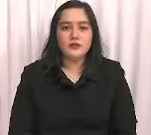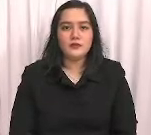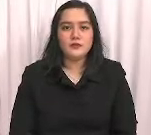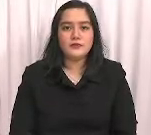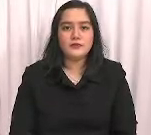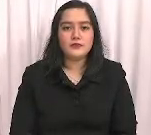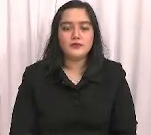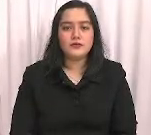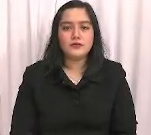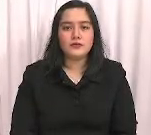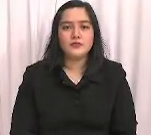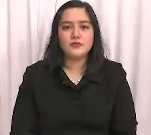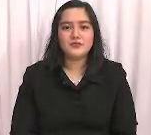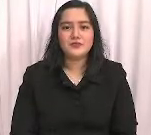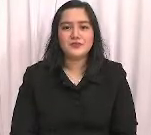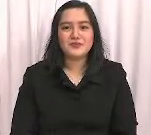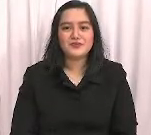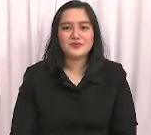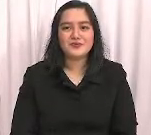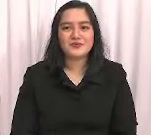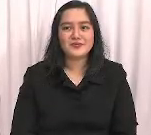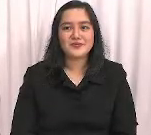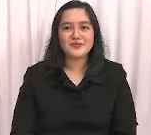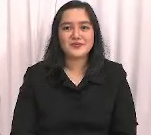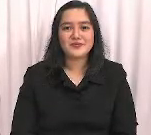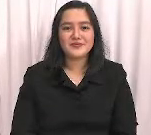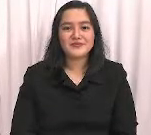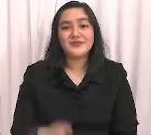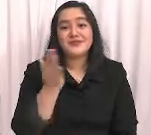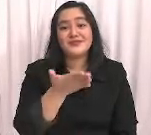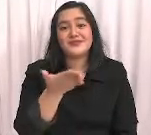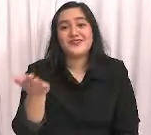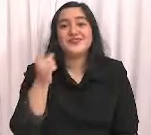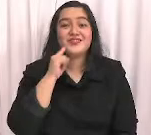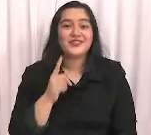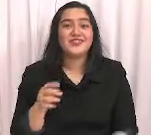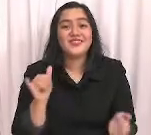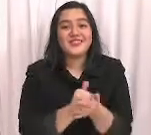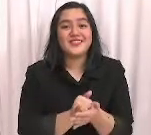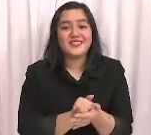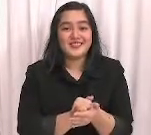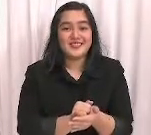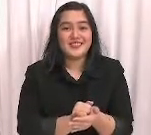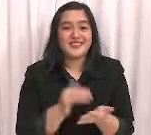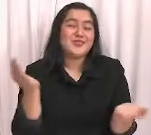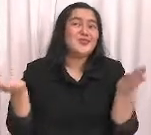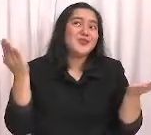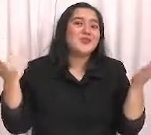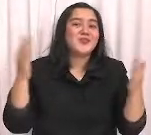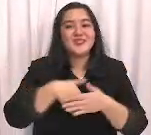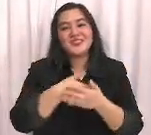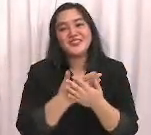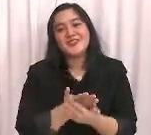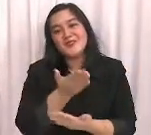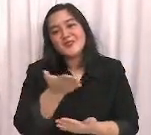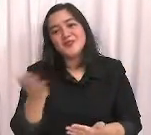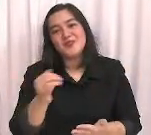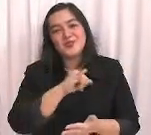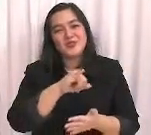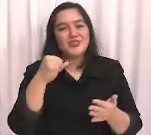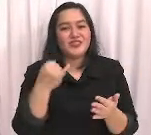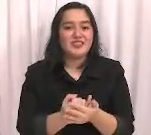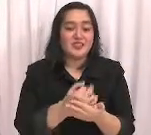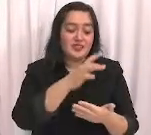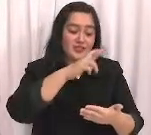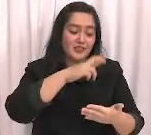wala na po kayong ibang binabasa, kundi yung talagang, yung talagang book of Proverbs. You know? Kasi ayon sa date,